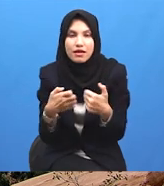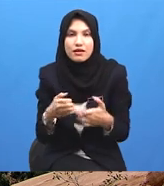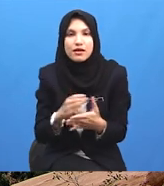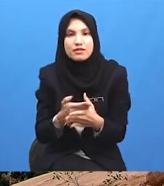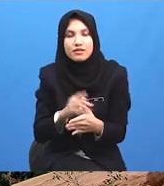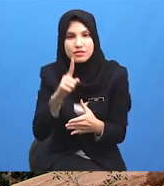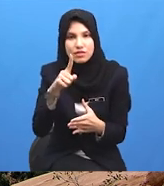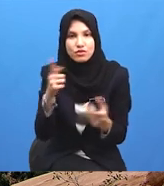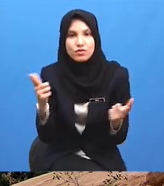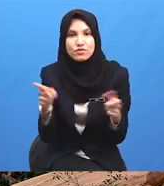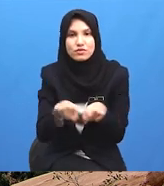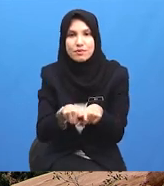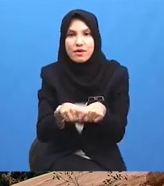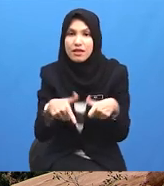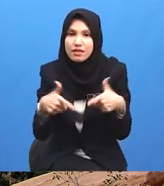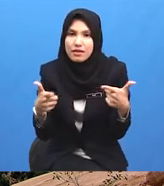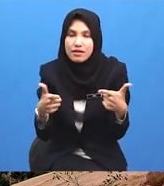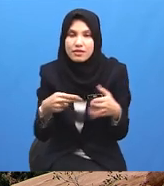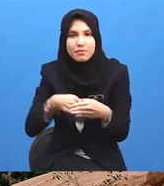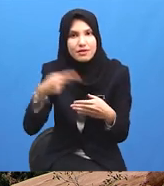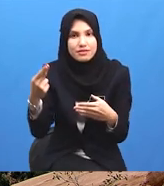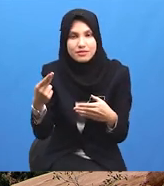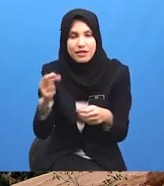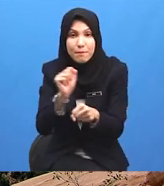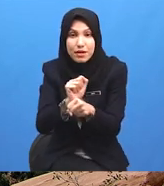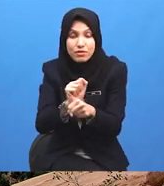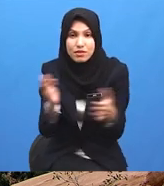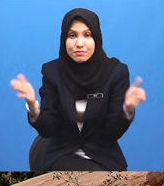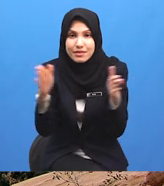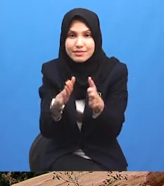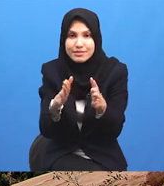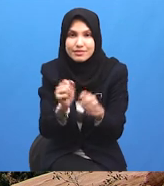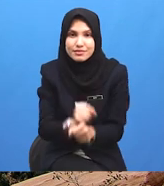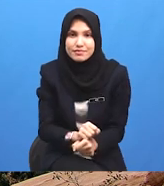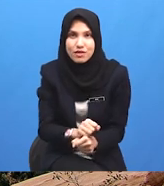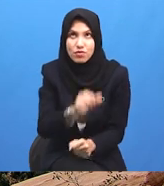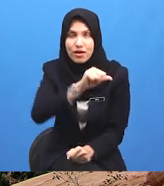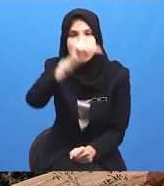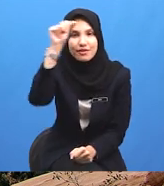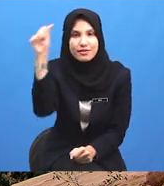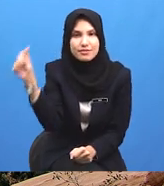lain, ia akan menghasilkan sepehan batu yang lebih kecil di ruang angkasa.